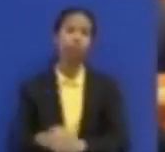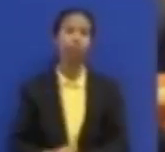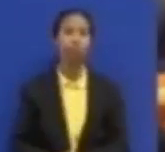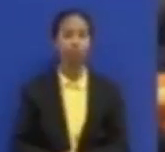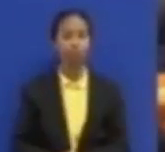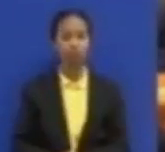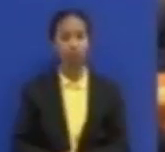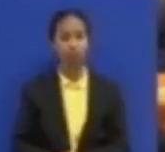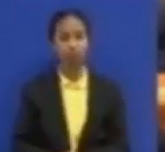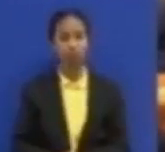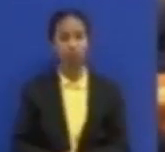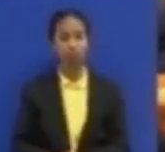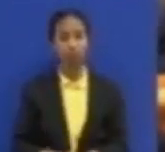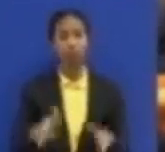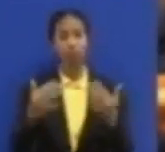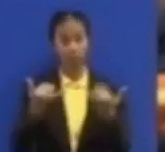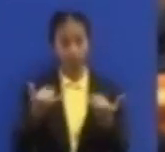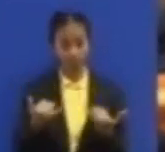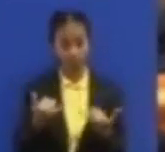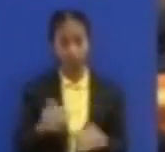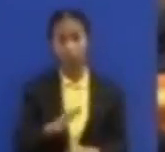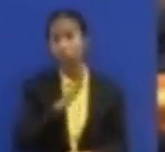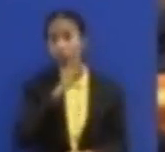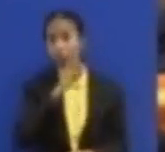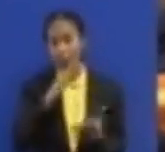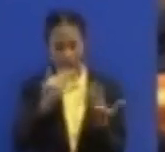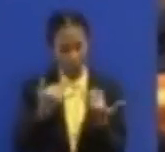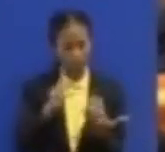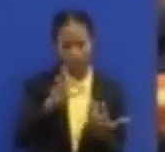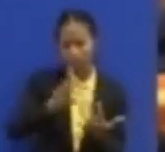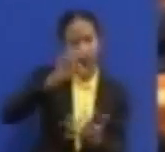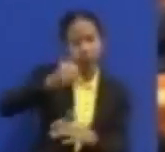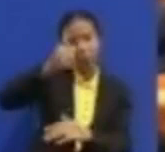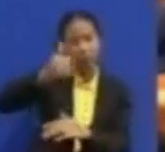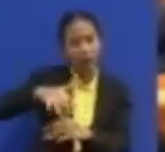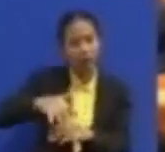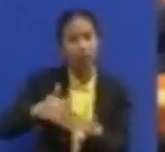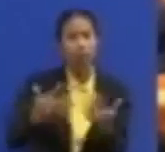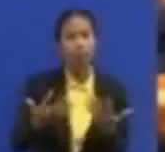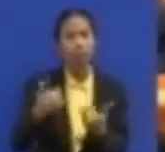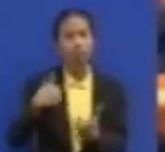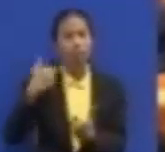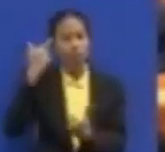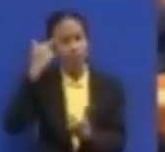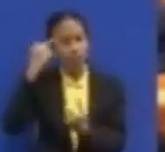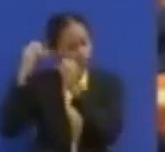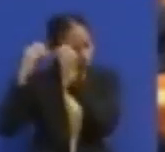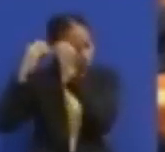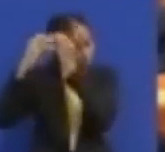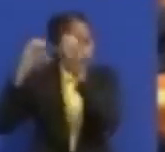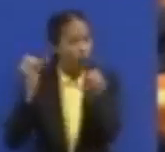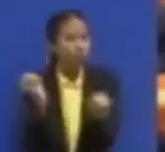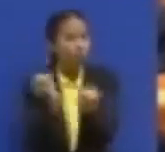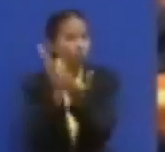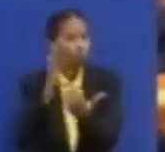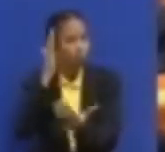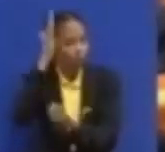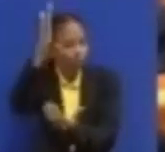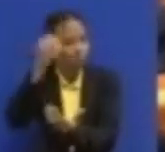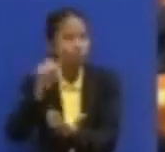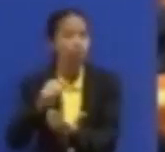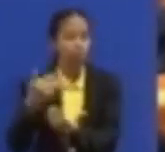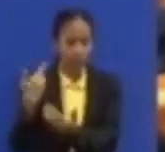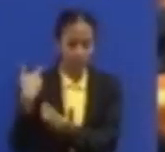ถ้าวันนี้เราทำหน้าที่ไม่ได้ท่านประธานคงนึกภาพถึงผลกระทบที่จะตามมาอีกมากม